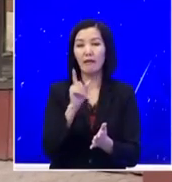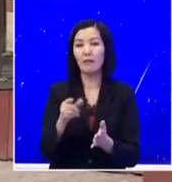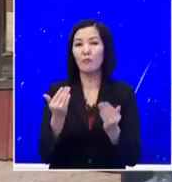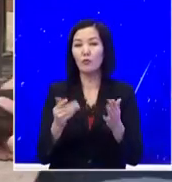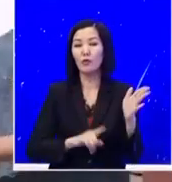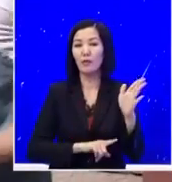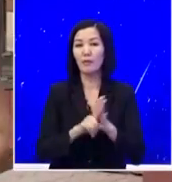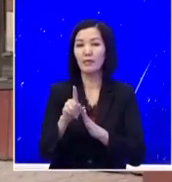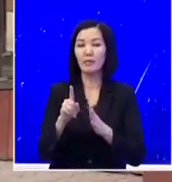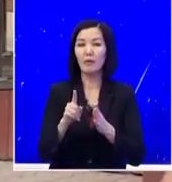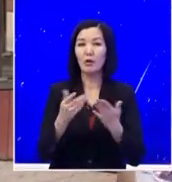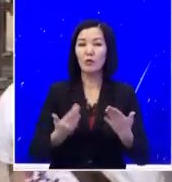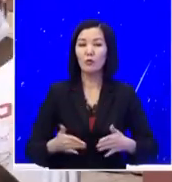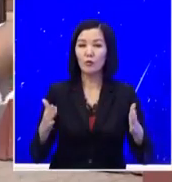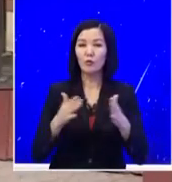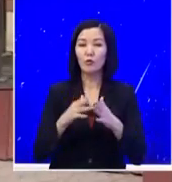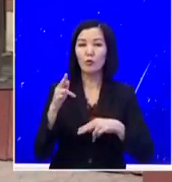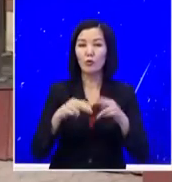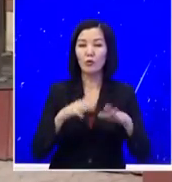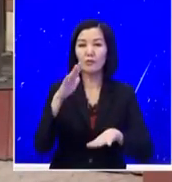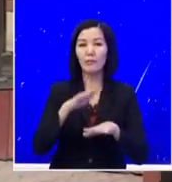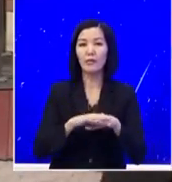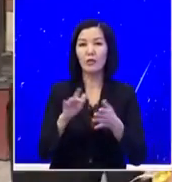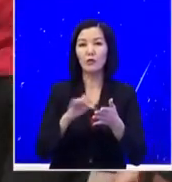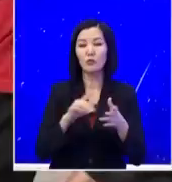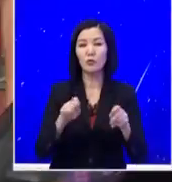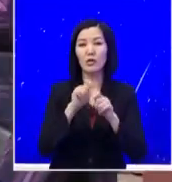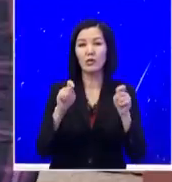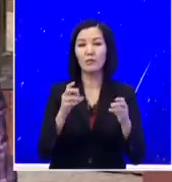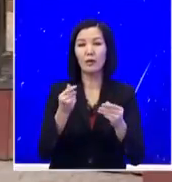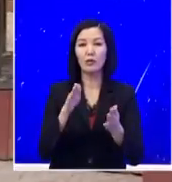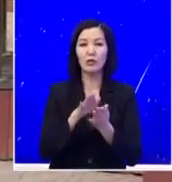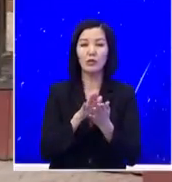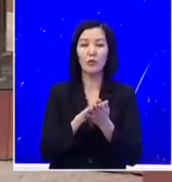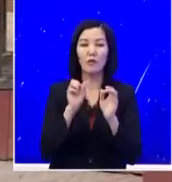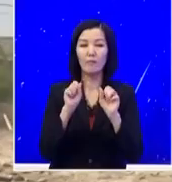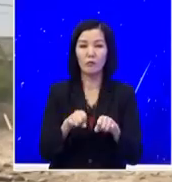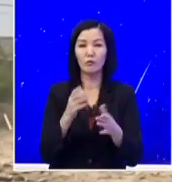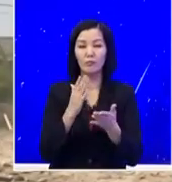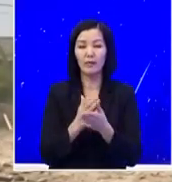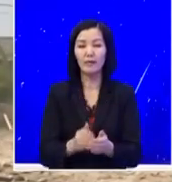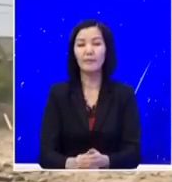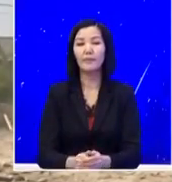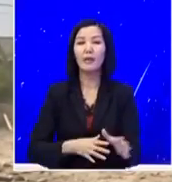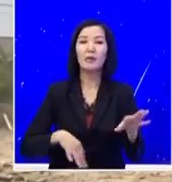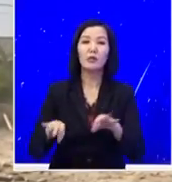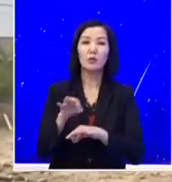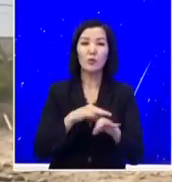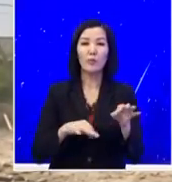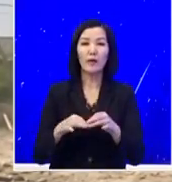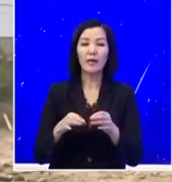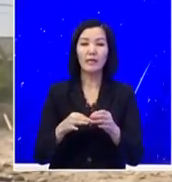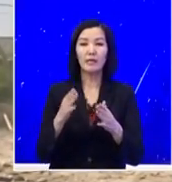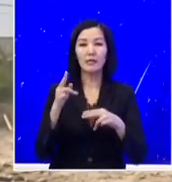бастап тұрғын үй құрылыс жинақ банкінен шот ашып және оны толықтыруы алуға мүмкіншілік бар азаматтарда. Пилоттық жоба аясында